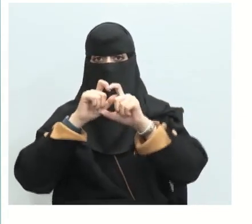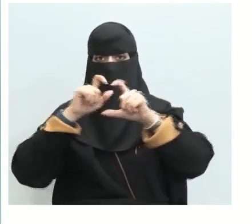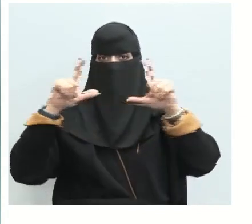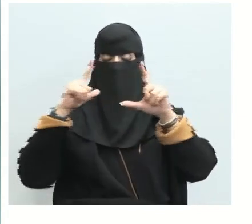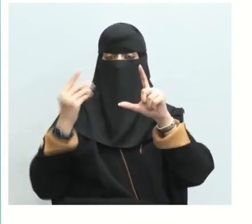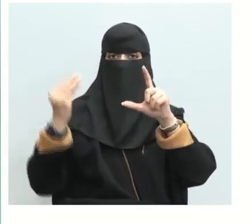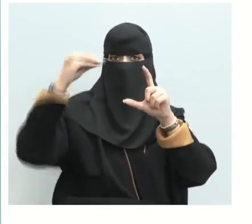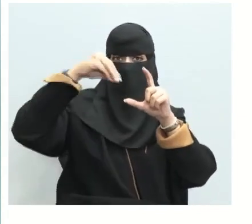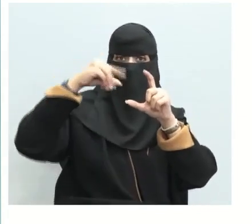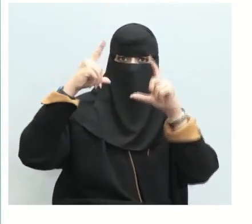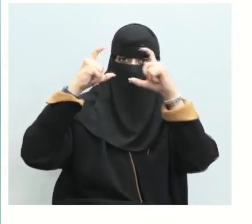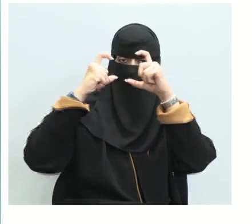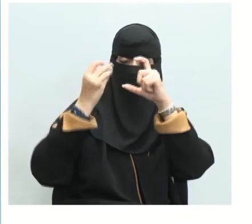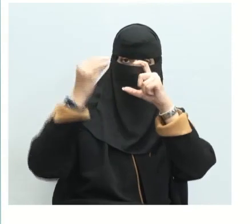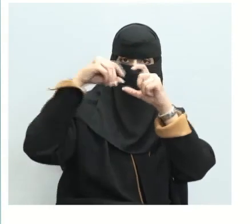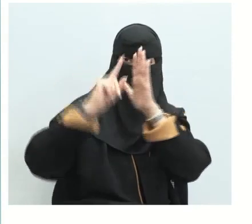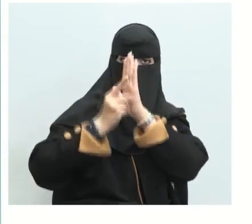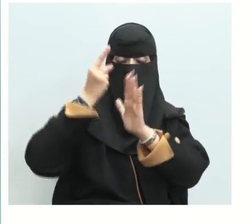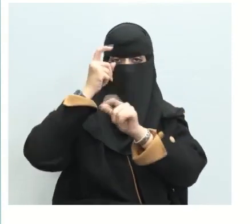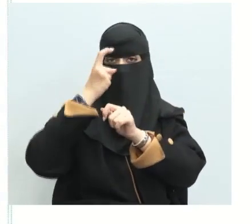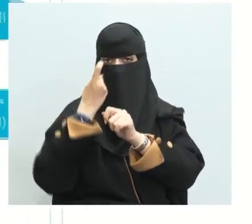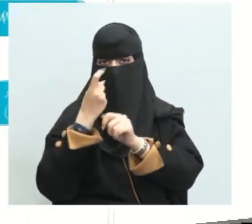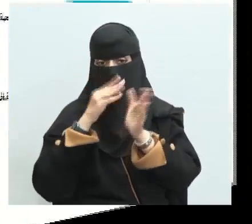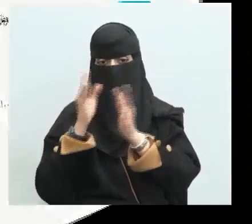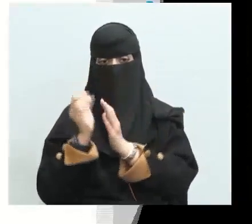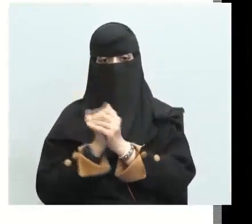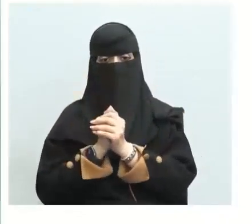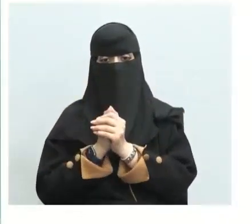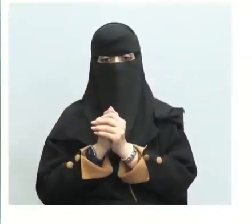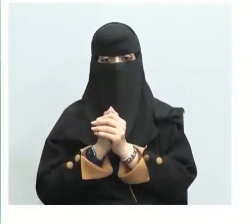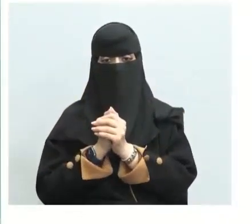أولاً بواسطة المتصفح وهو 100%.